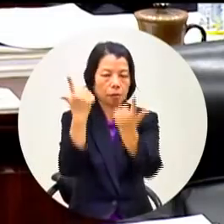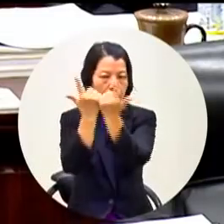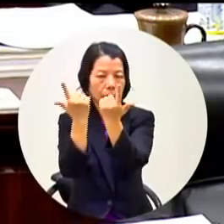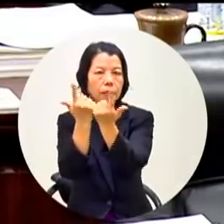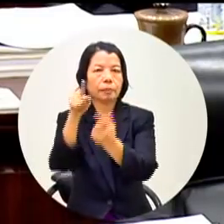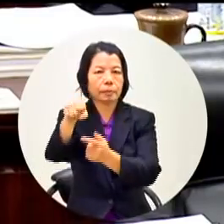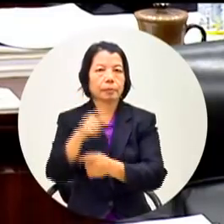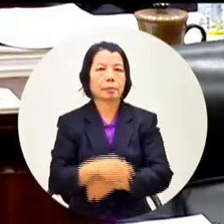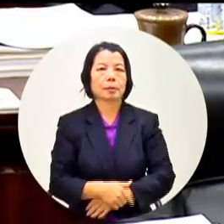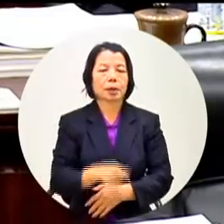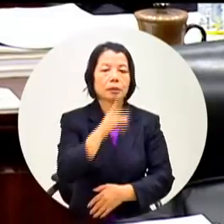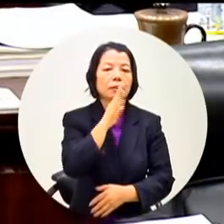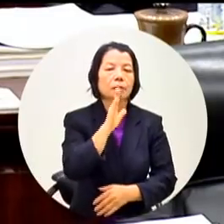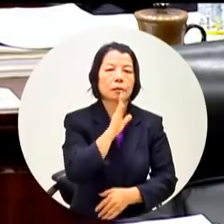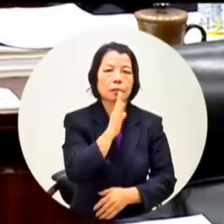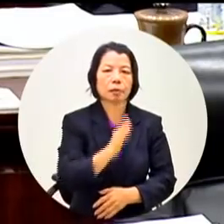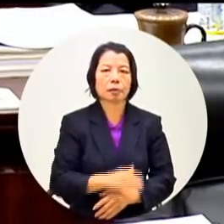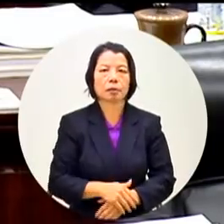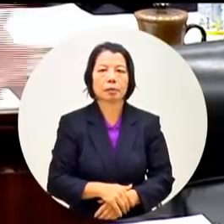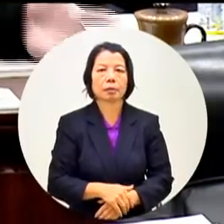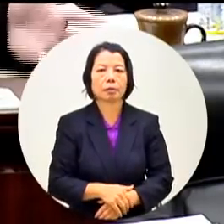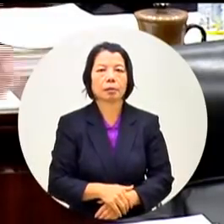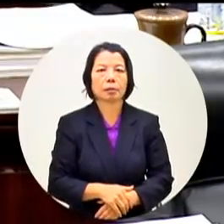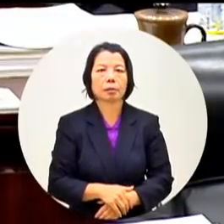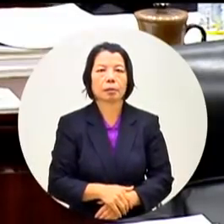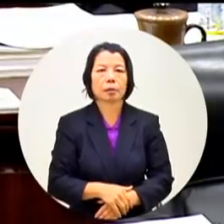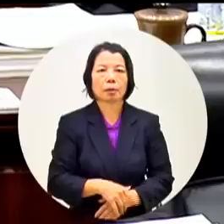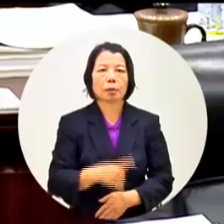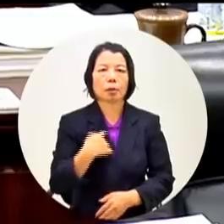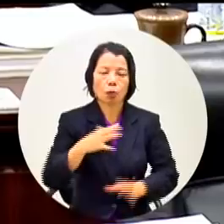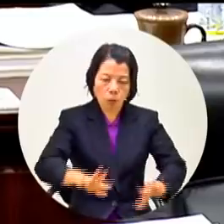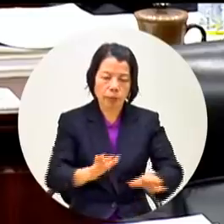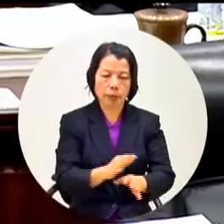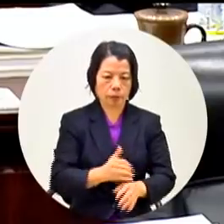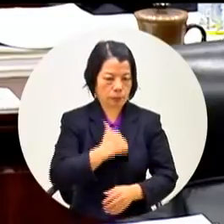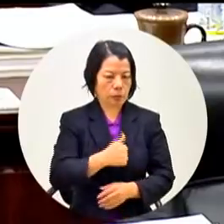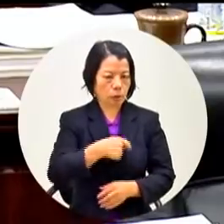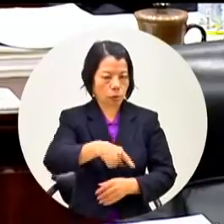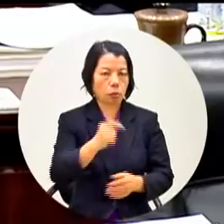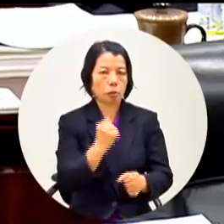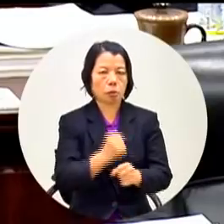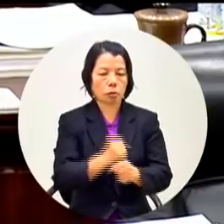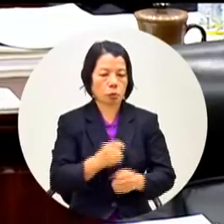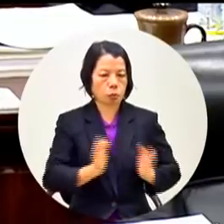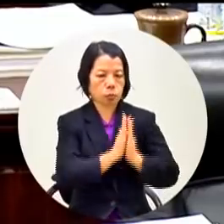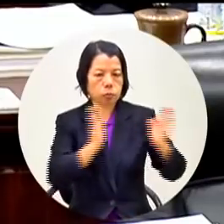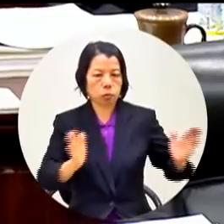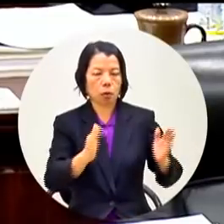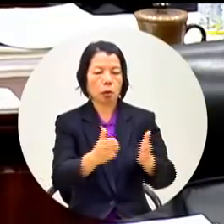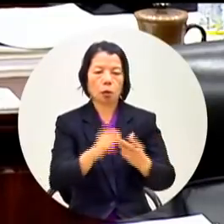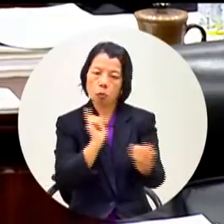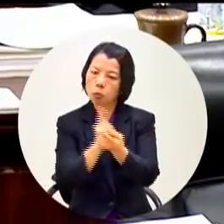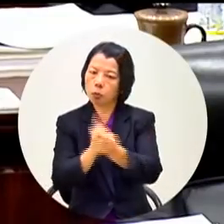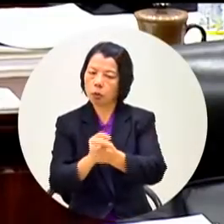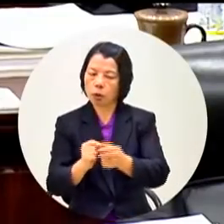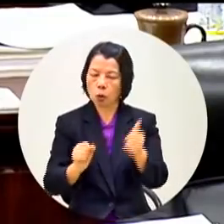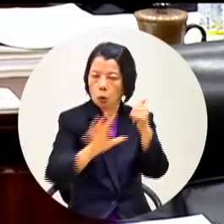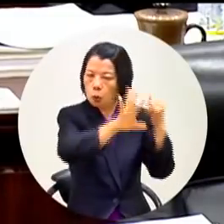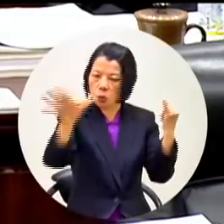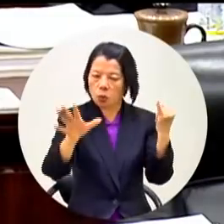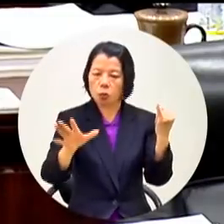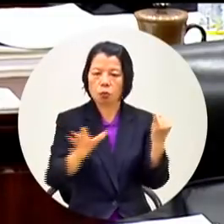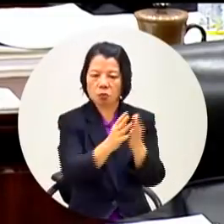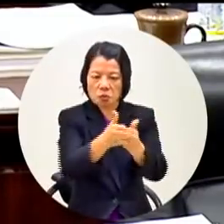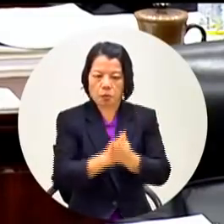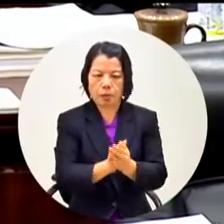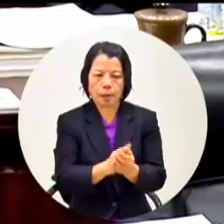是我觉得我们更务实一点，要心怀大志，要征服宇宙前，我觉得市长这是你的责任，你也有那个能力可以来处理的